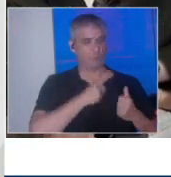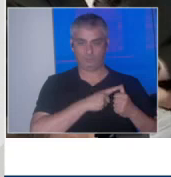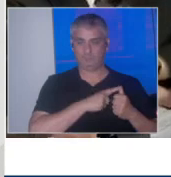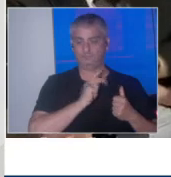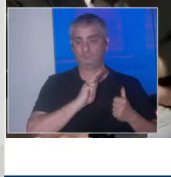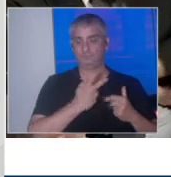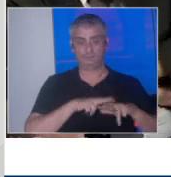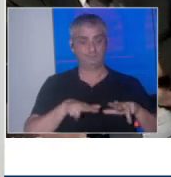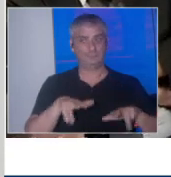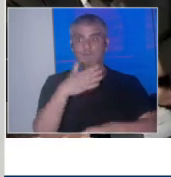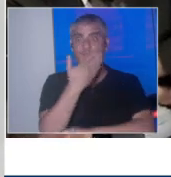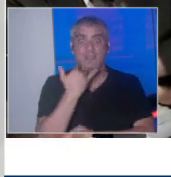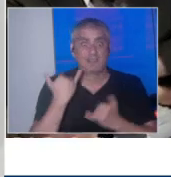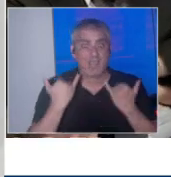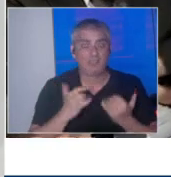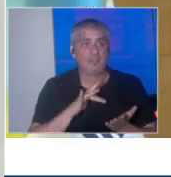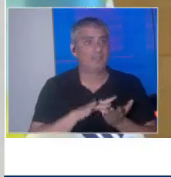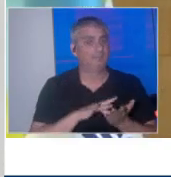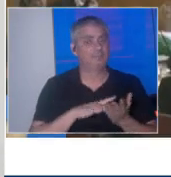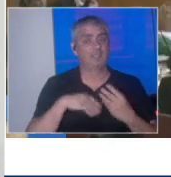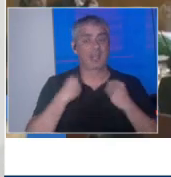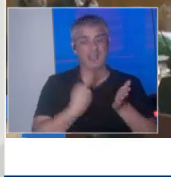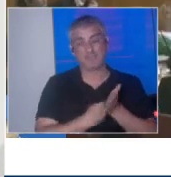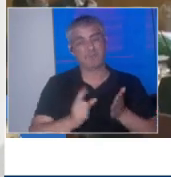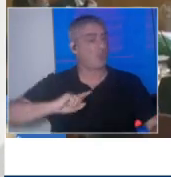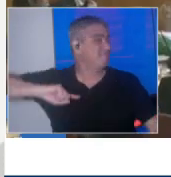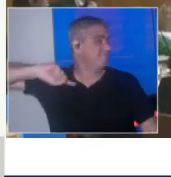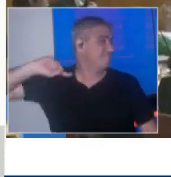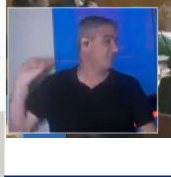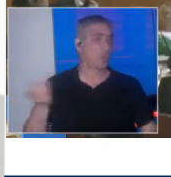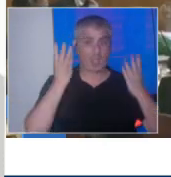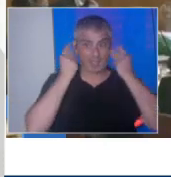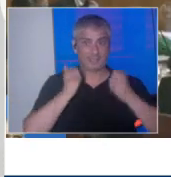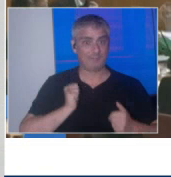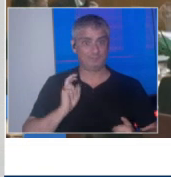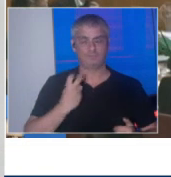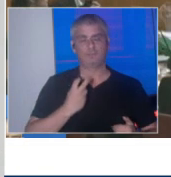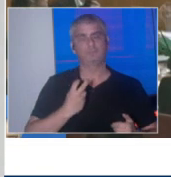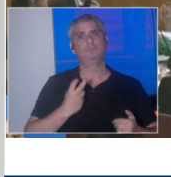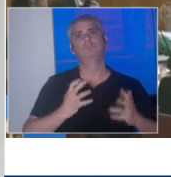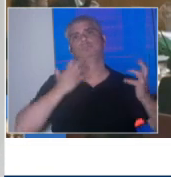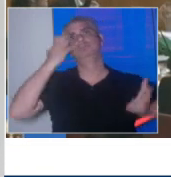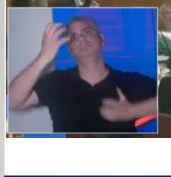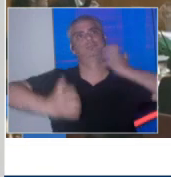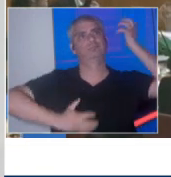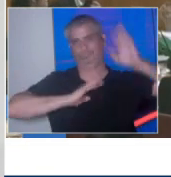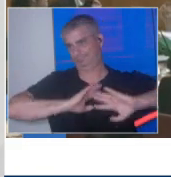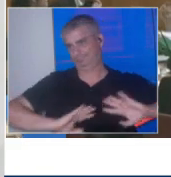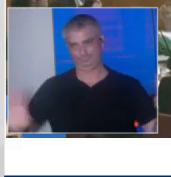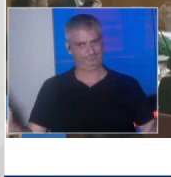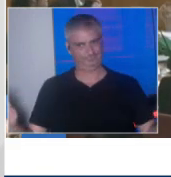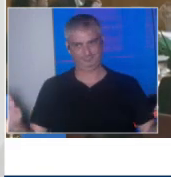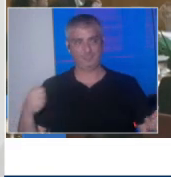שני, במצב שהמדינה נמצאת בו עכשיו, לתת תור גורף לחרדים מגיוס, יעלו פה על הבריקדות. אני